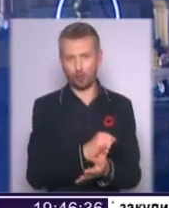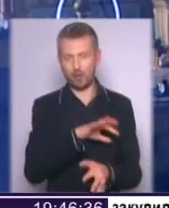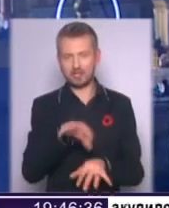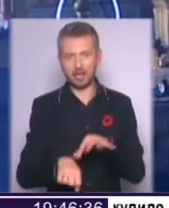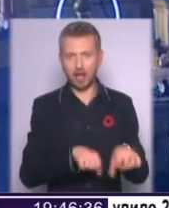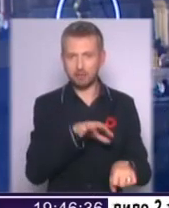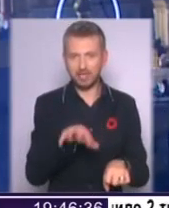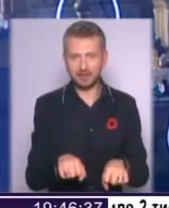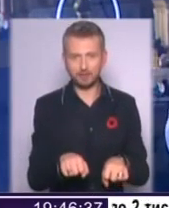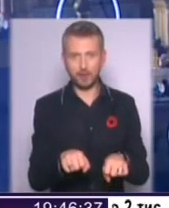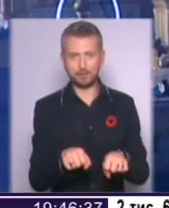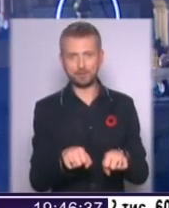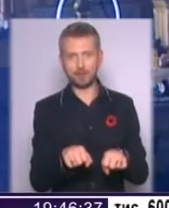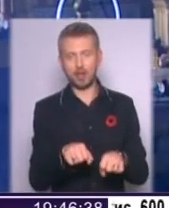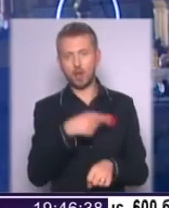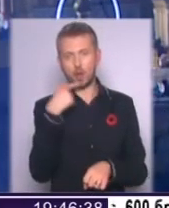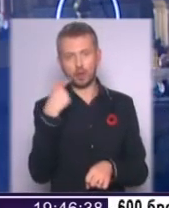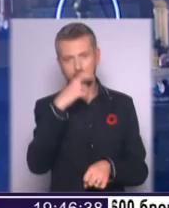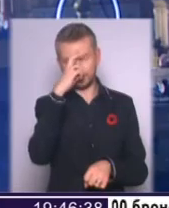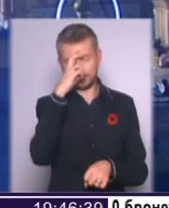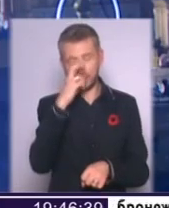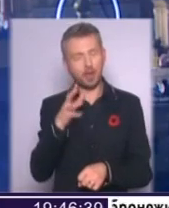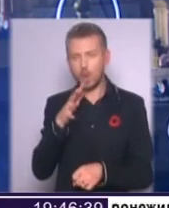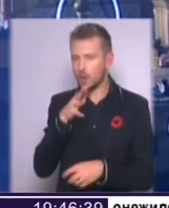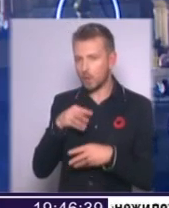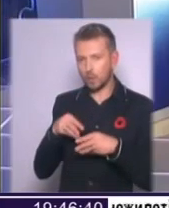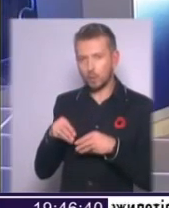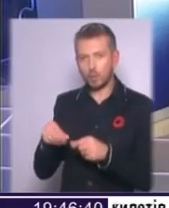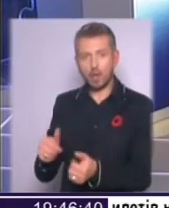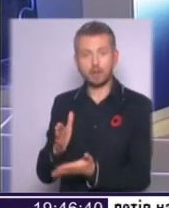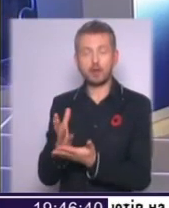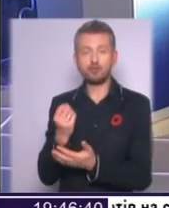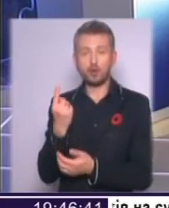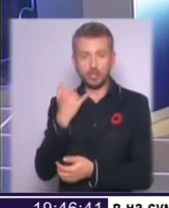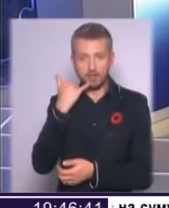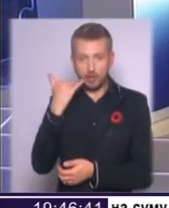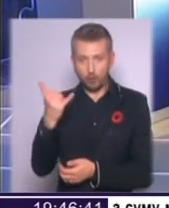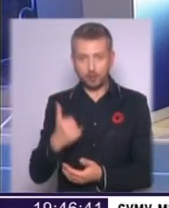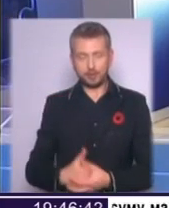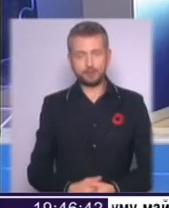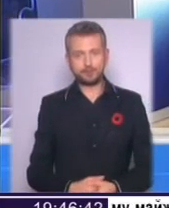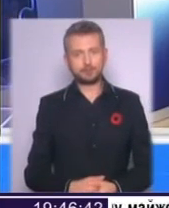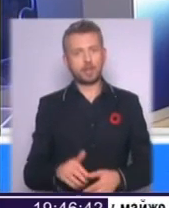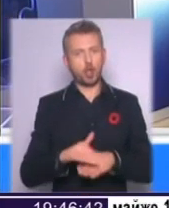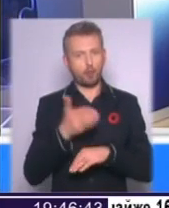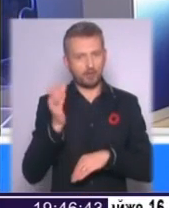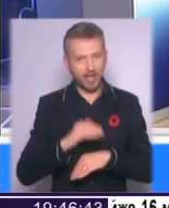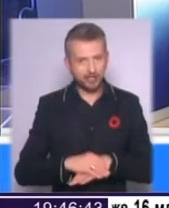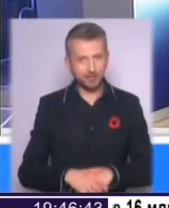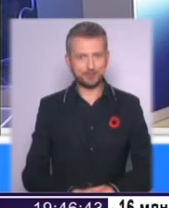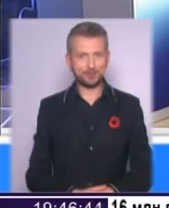загарбництва російськими військами. Менше і менше в нас часу. Є ще глядач на зв'язку. Прошу, будь ласка, говоріть. Добрий вечір. Добрий